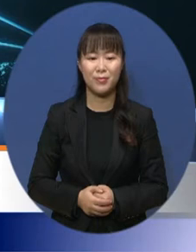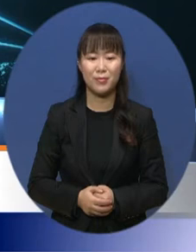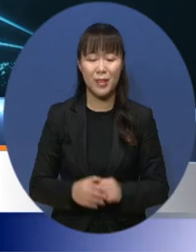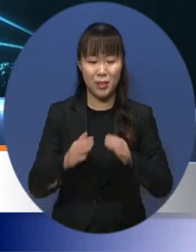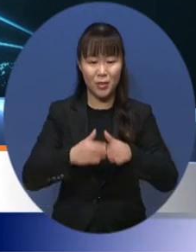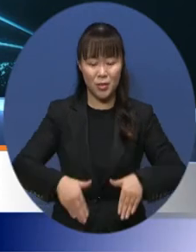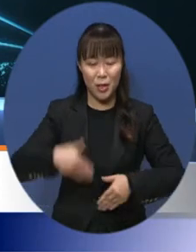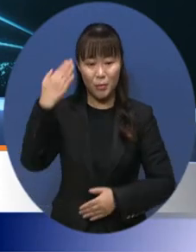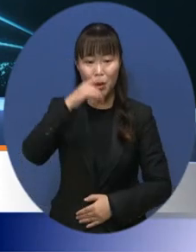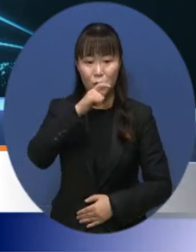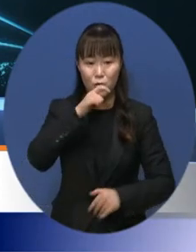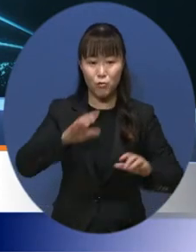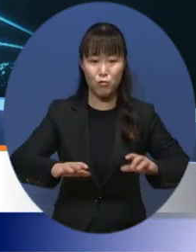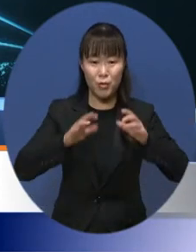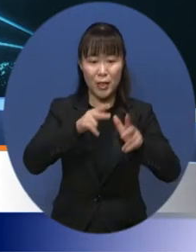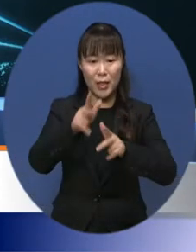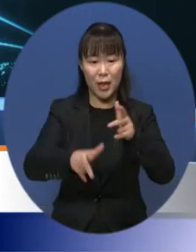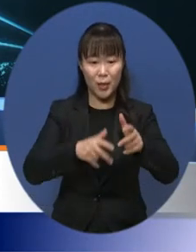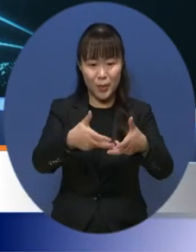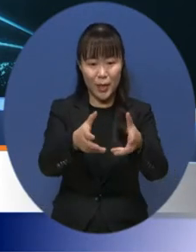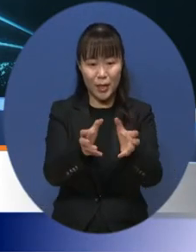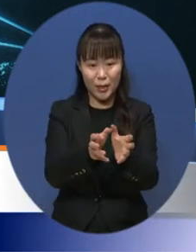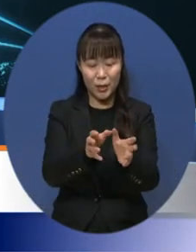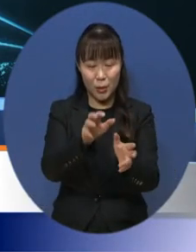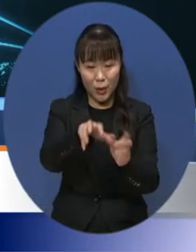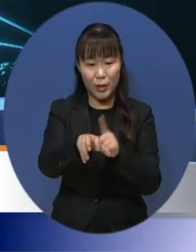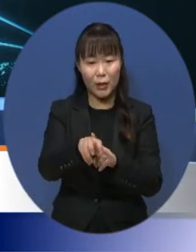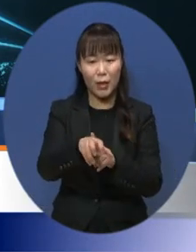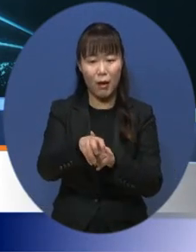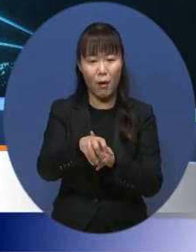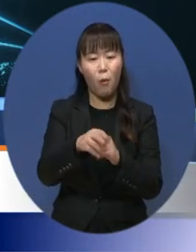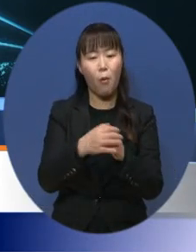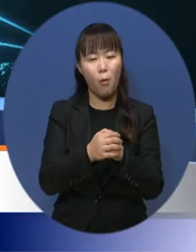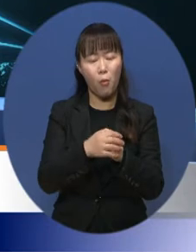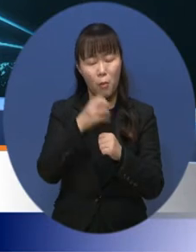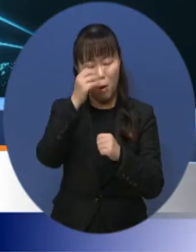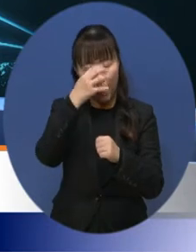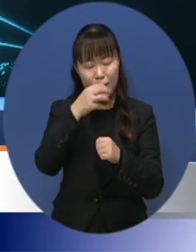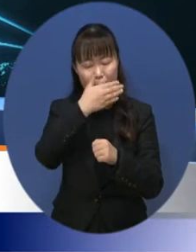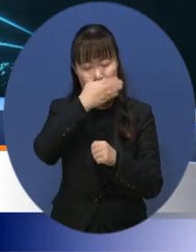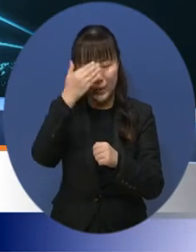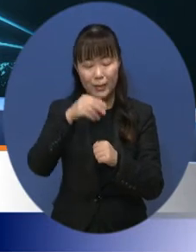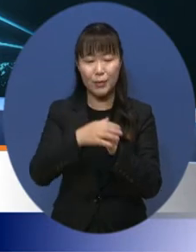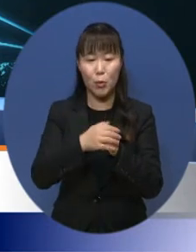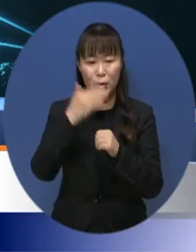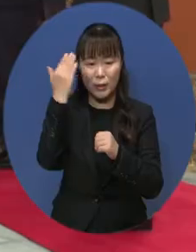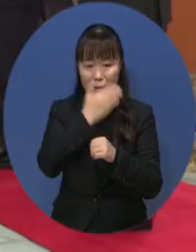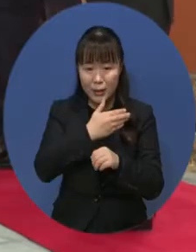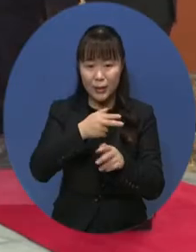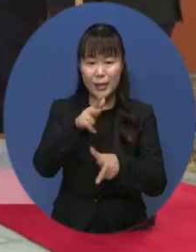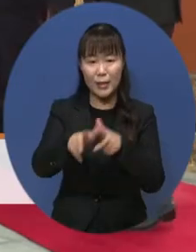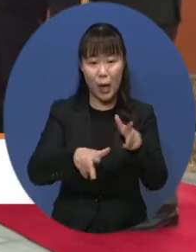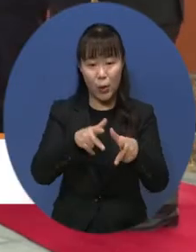전남 여수 국가산업단지공단의 스마트 그린 사업을 책임질 사업단이 출범했습니다.